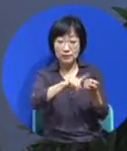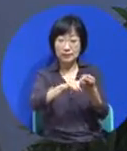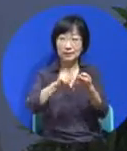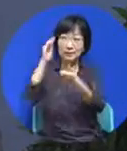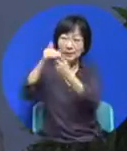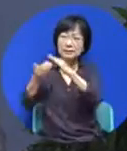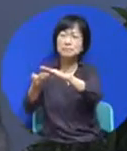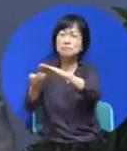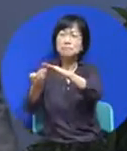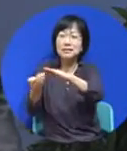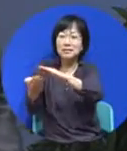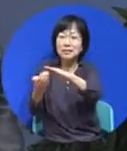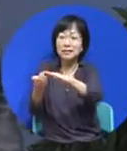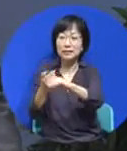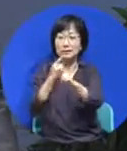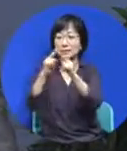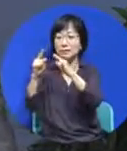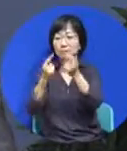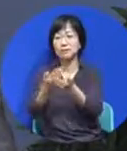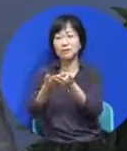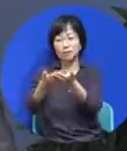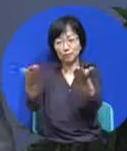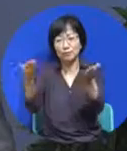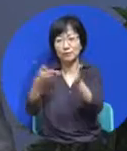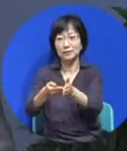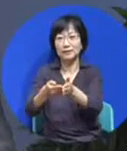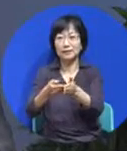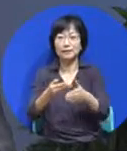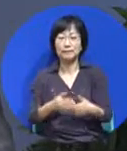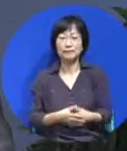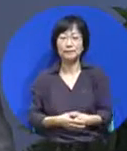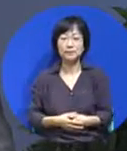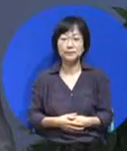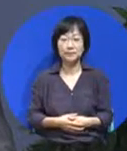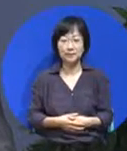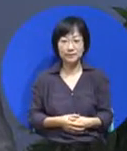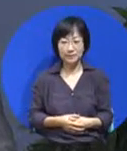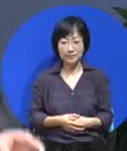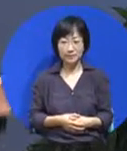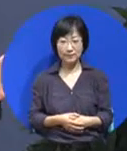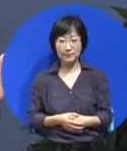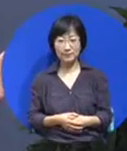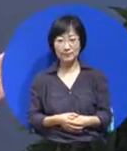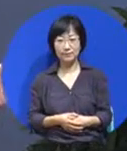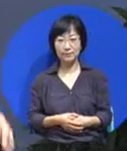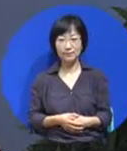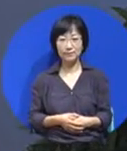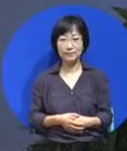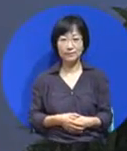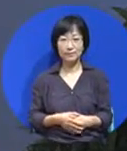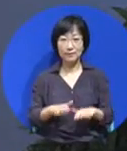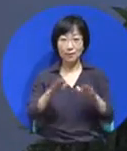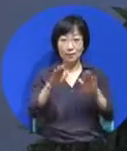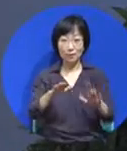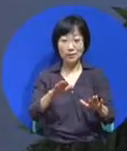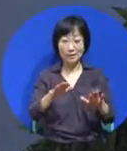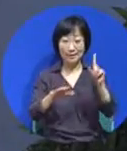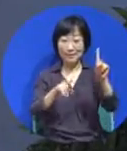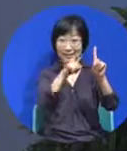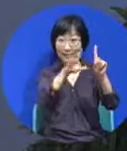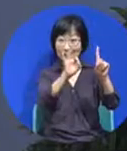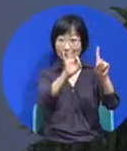the entirety of chapter 1 of the book of Hosea, God already understands the whole situation. 그리고 오늘 읽은 거는 회복을 얘기한 겁니다.